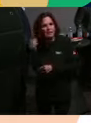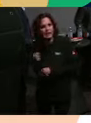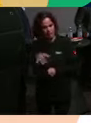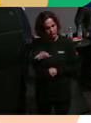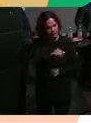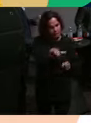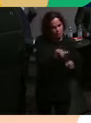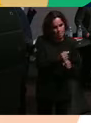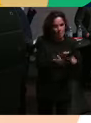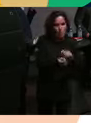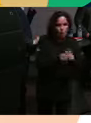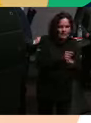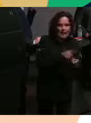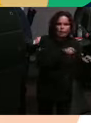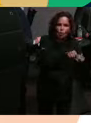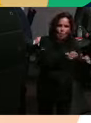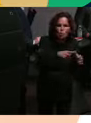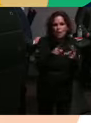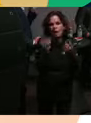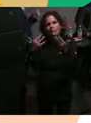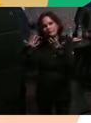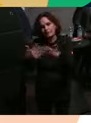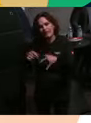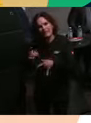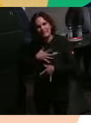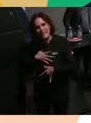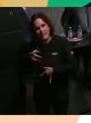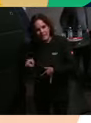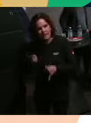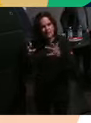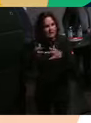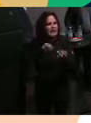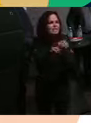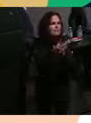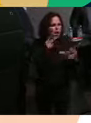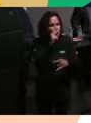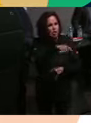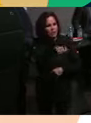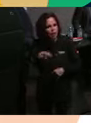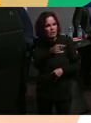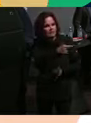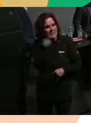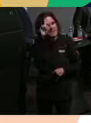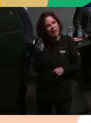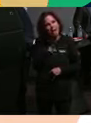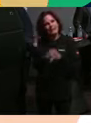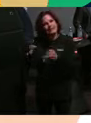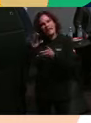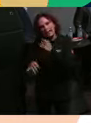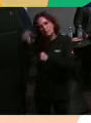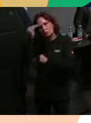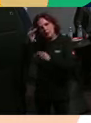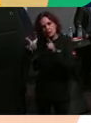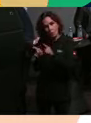jobber med omstillinger både i kommunene og ute i næringslivet vet at vi kommer til å trenge mange nye hoder som kan andre ting enn det studentene vi utdannet